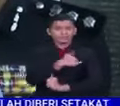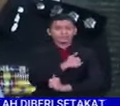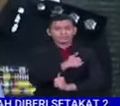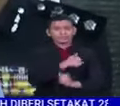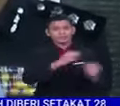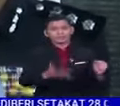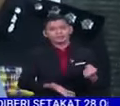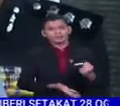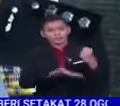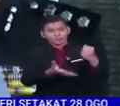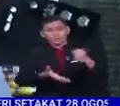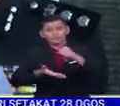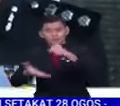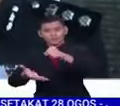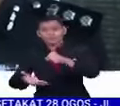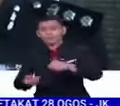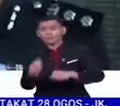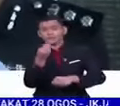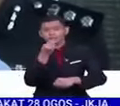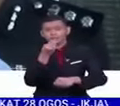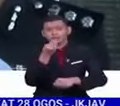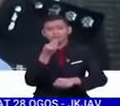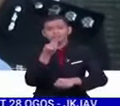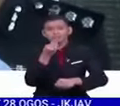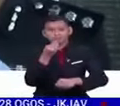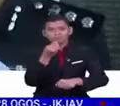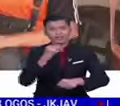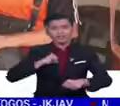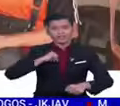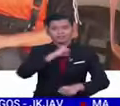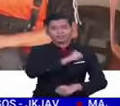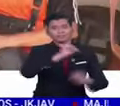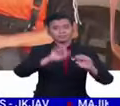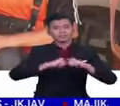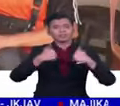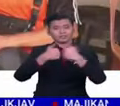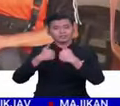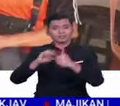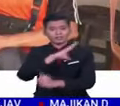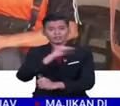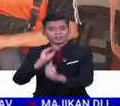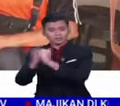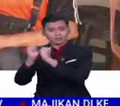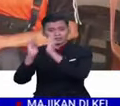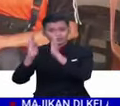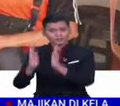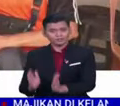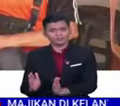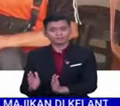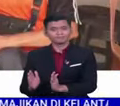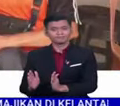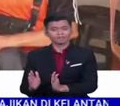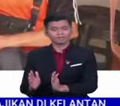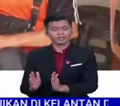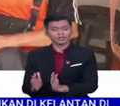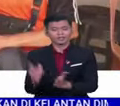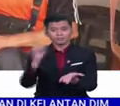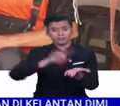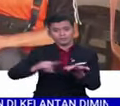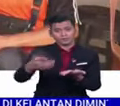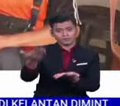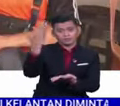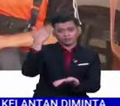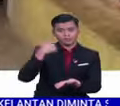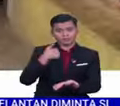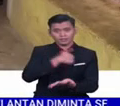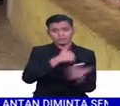memberikan bantuan baku makanan kepada ajaib satuan dan juga atlet kita Minggu lepas pun